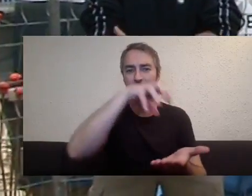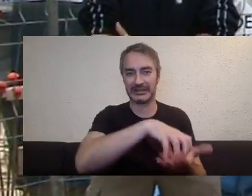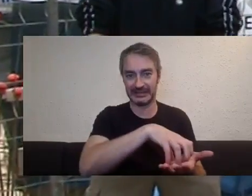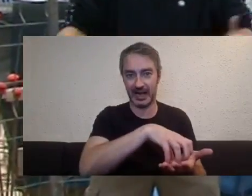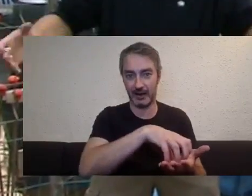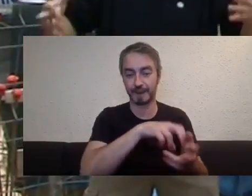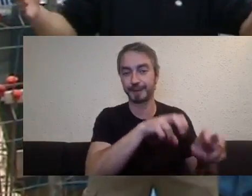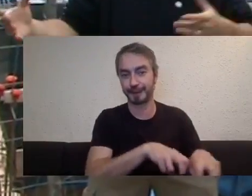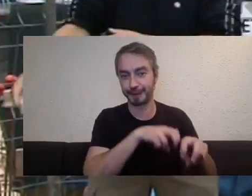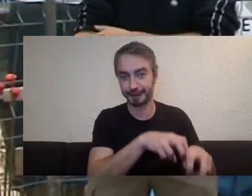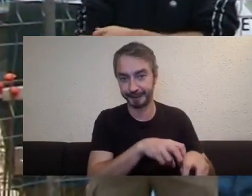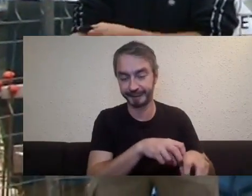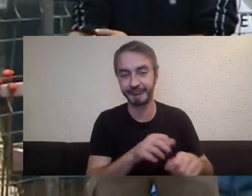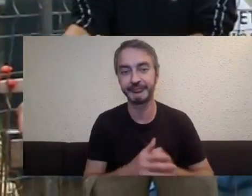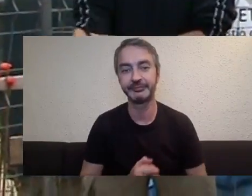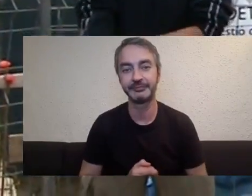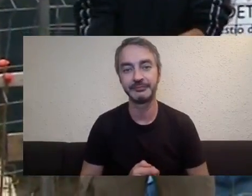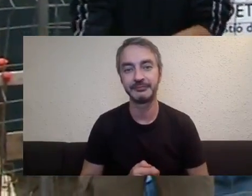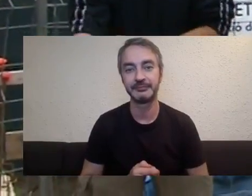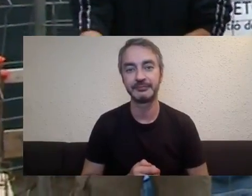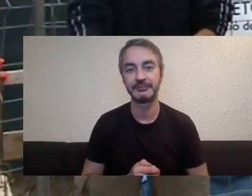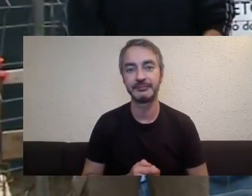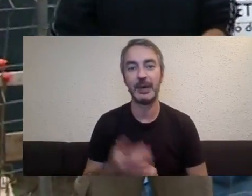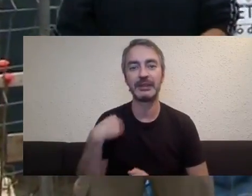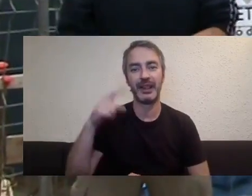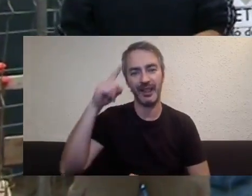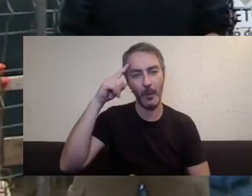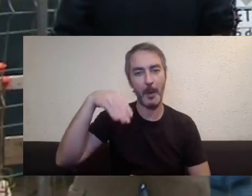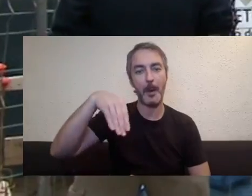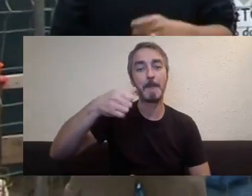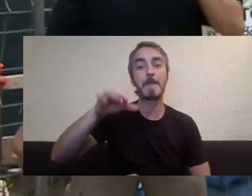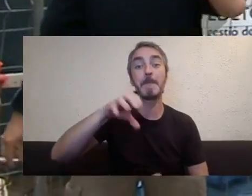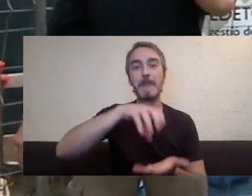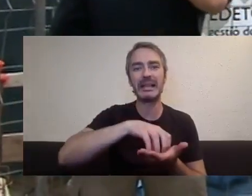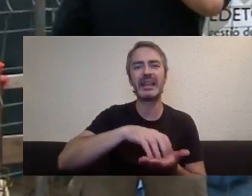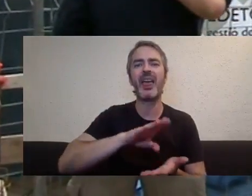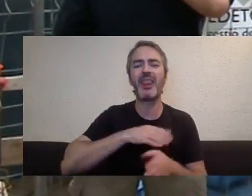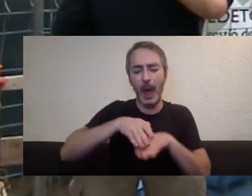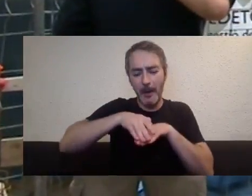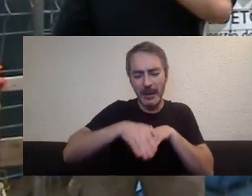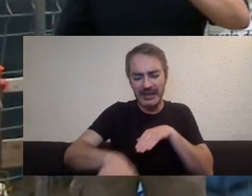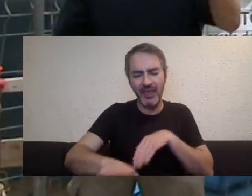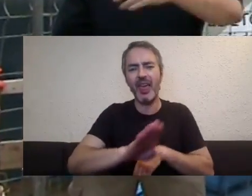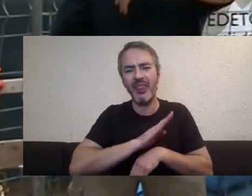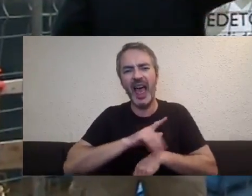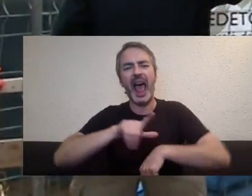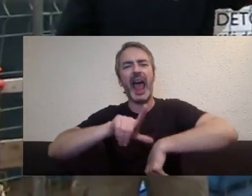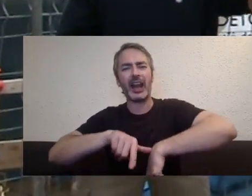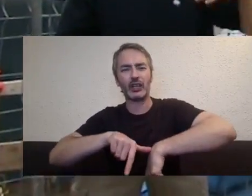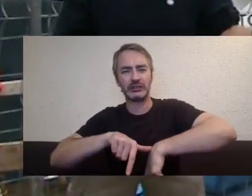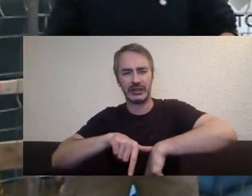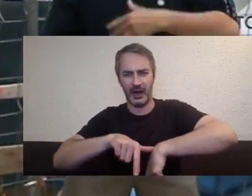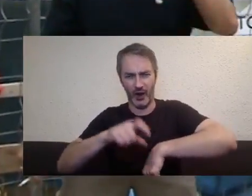barri, antiga, realment el que era el poble antic, es deia el Mas de la Baixada de la Casa del Rellotge, o no sé com es deia, tenia un